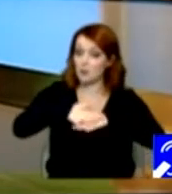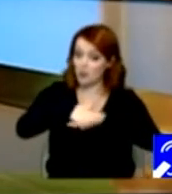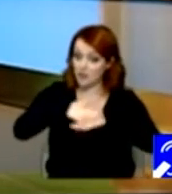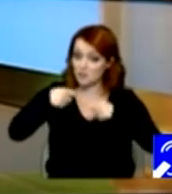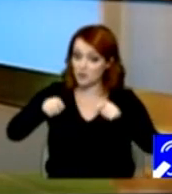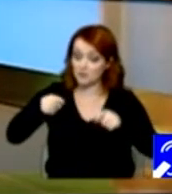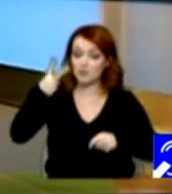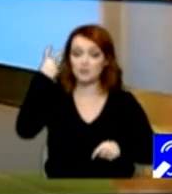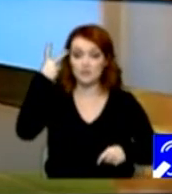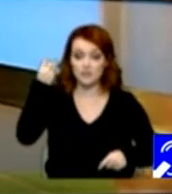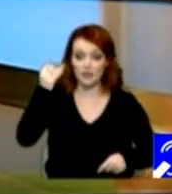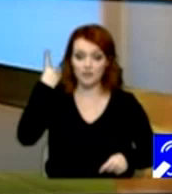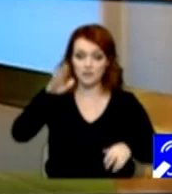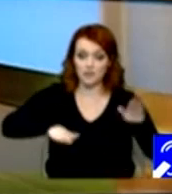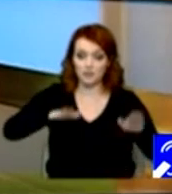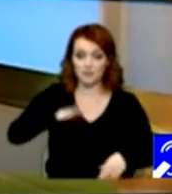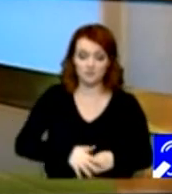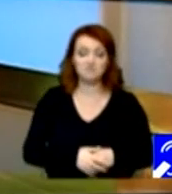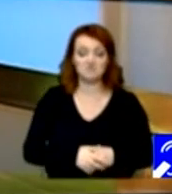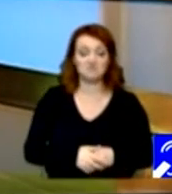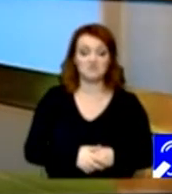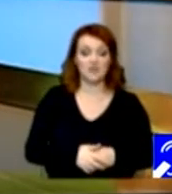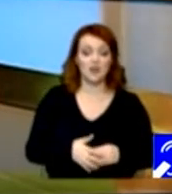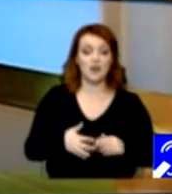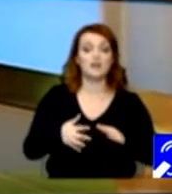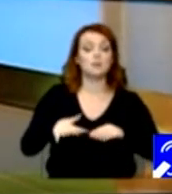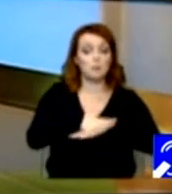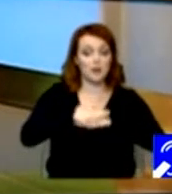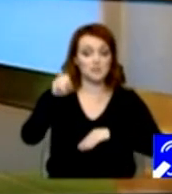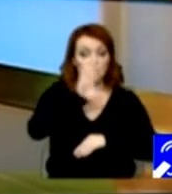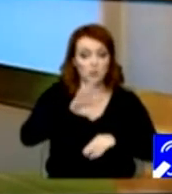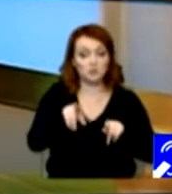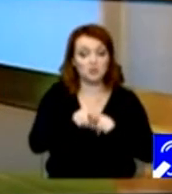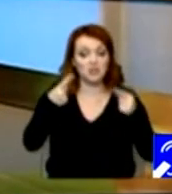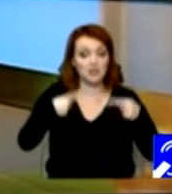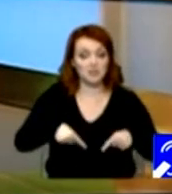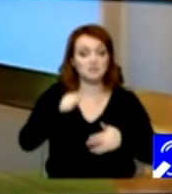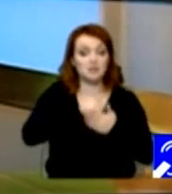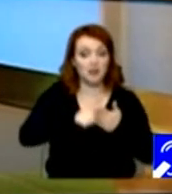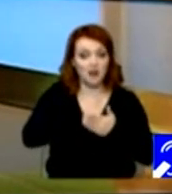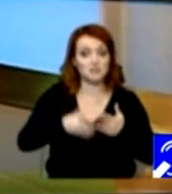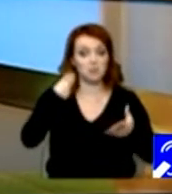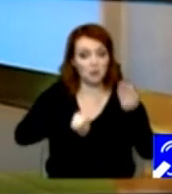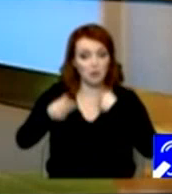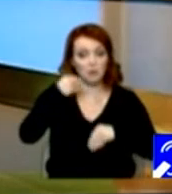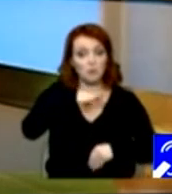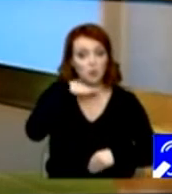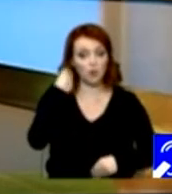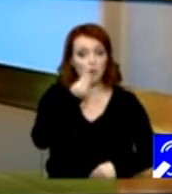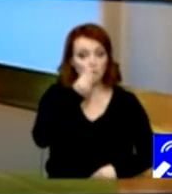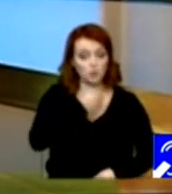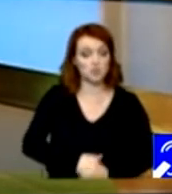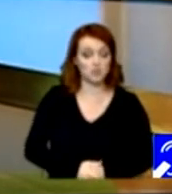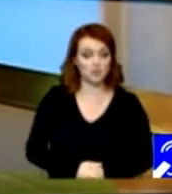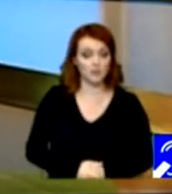cu peste 200 de RON este criză de miez de nucă și pe piața Europeană din cauza consumului și crescut 1000 Culturii din